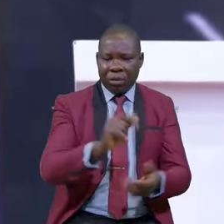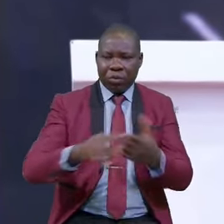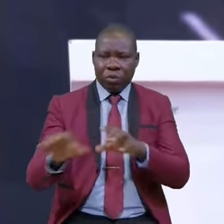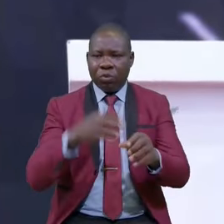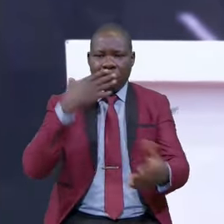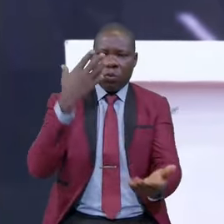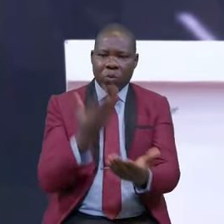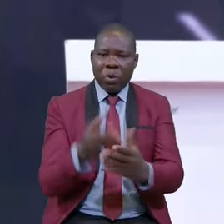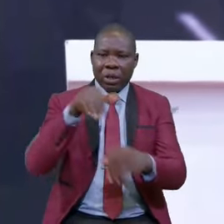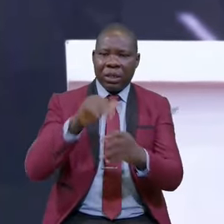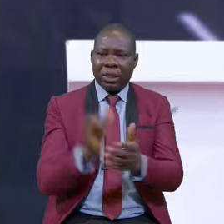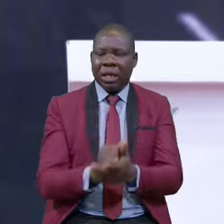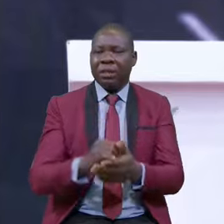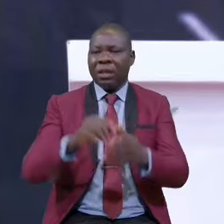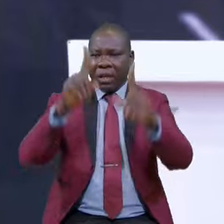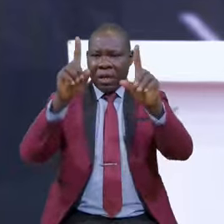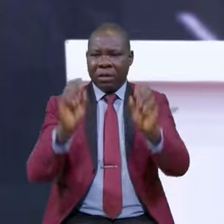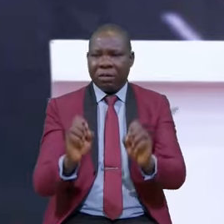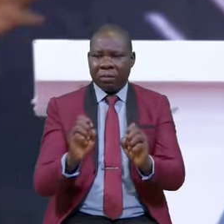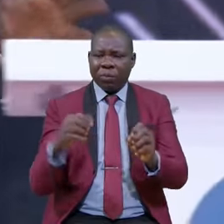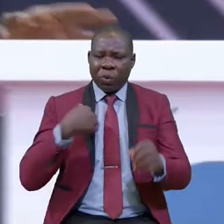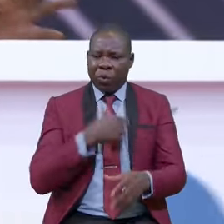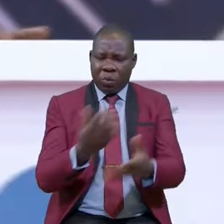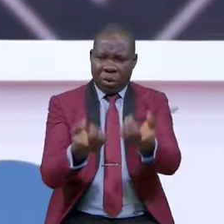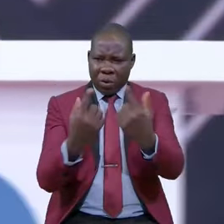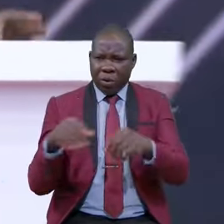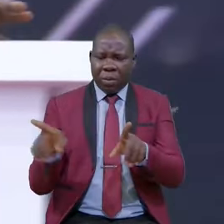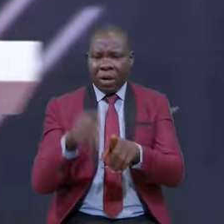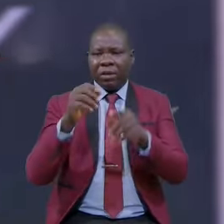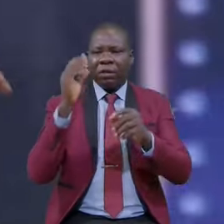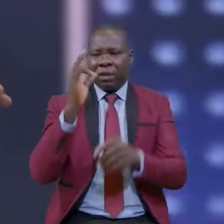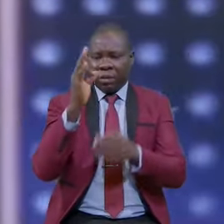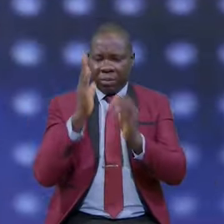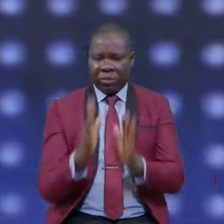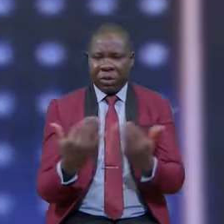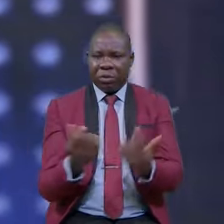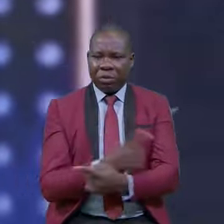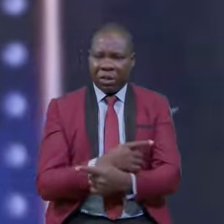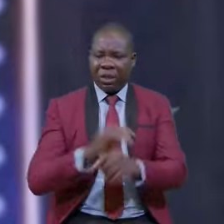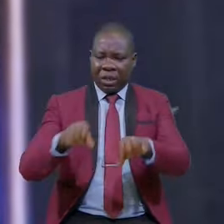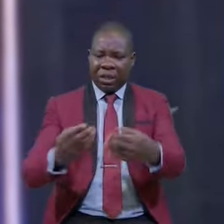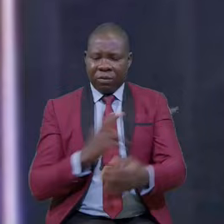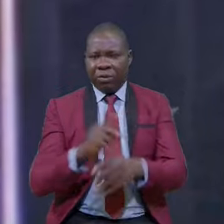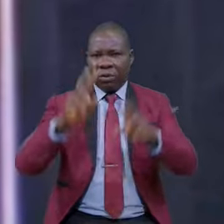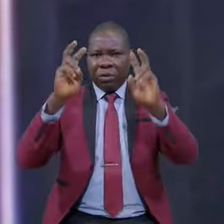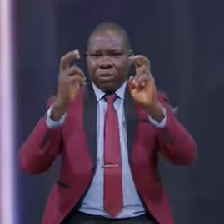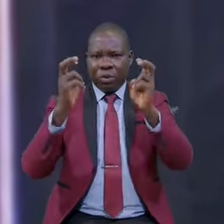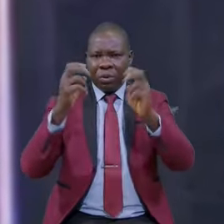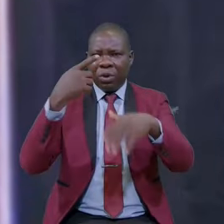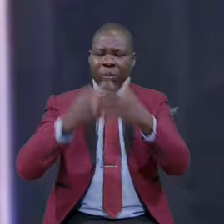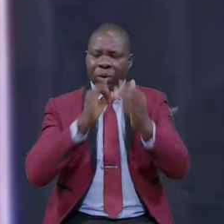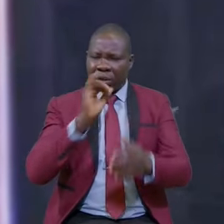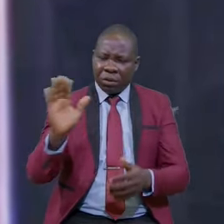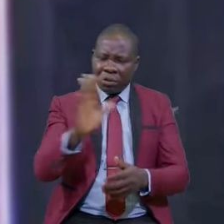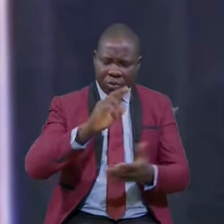comme prédicateurs. What's your topic today? Et quel est ton thème? Give us proceed. What's the purpose? What's the goal? Objectif, what are you focusing on? Quoi